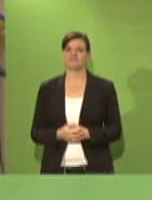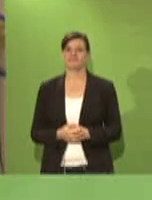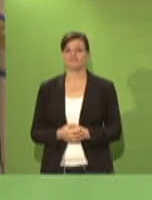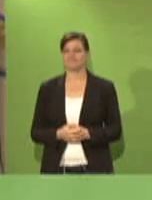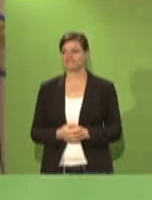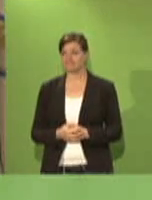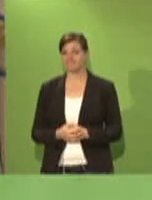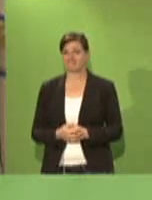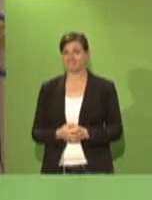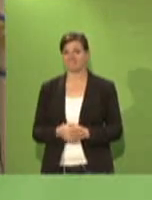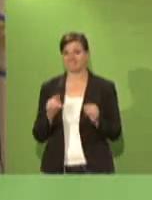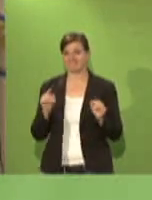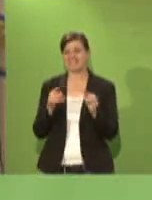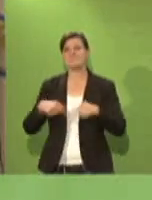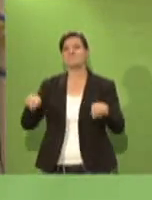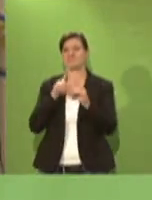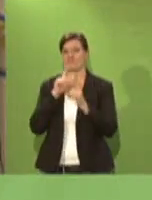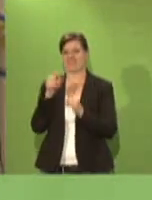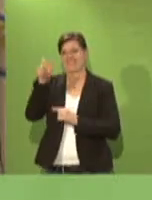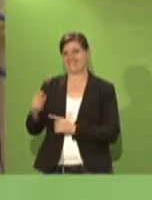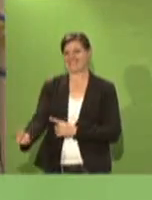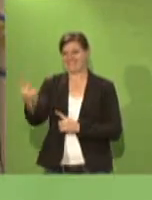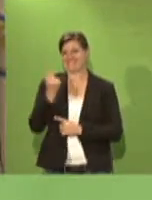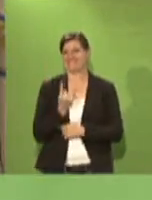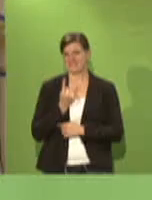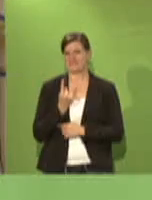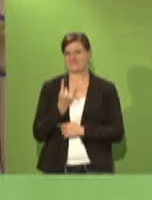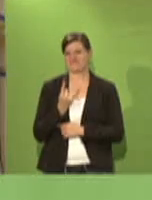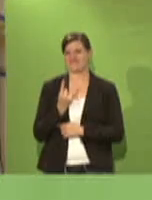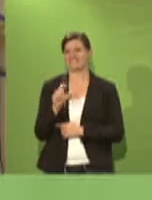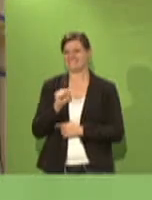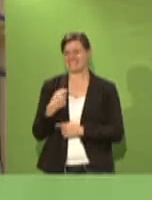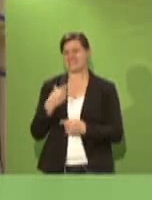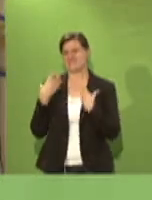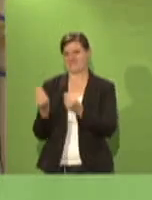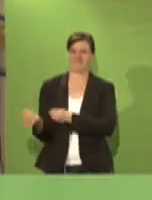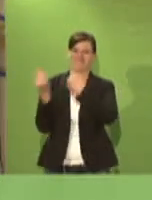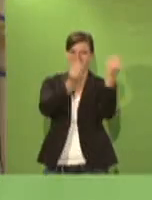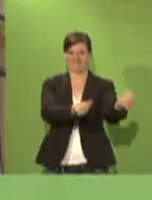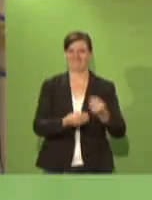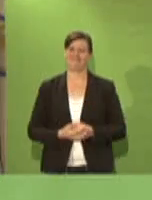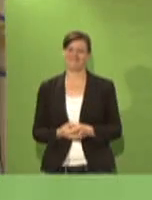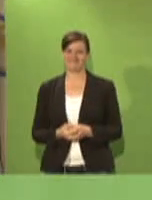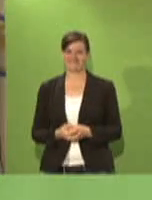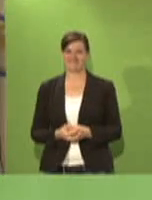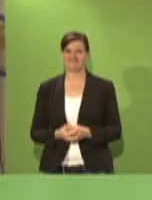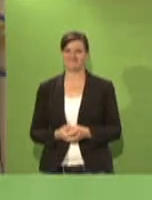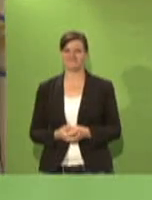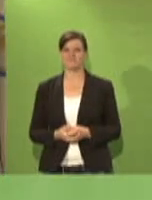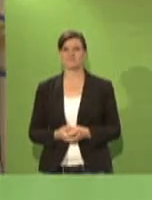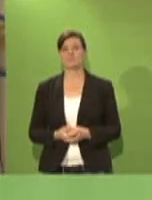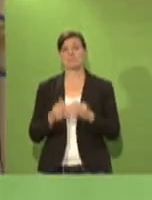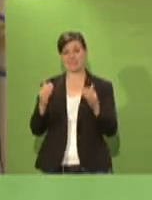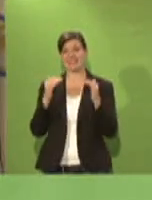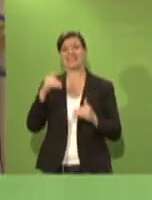Da kommt die Bezirkssprecherin, auch gut. Die Sigrid macht das dann, sehr gut. Du musst das aber übergeben. Okay, aber dann ja. Gehen wir